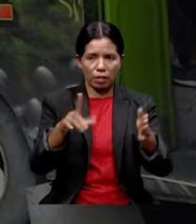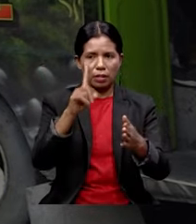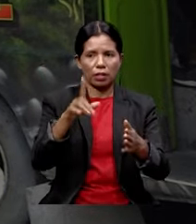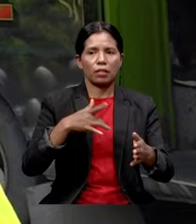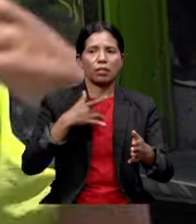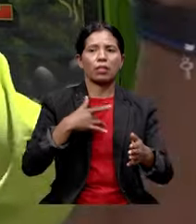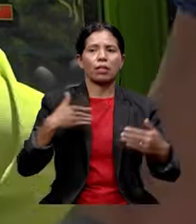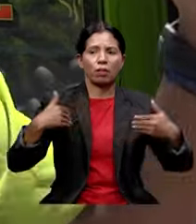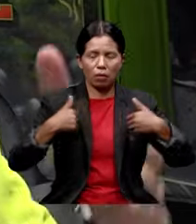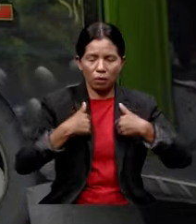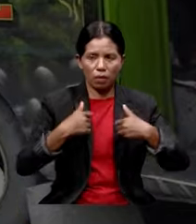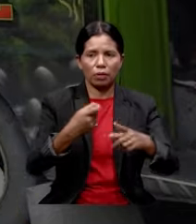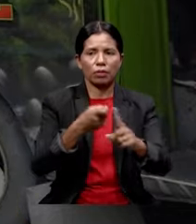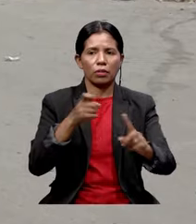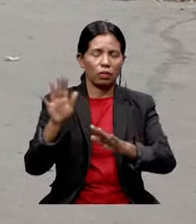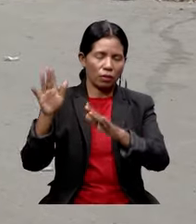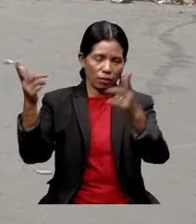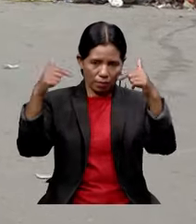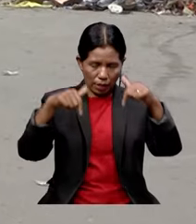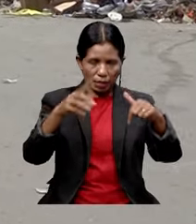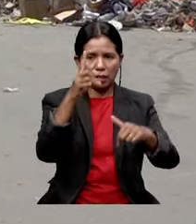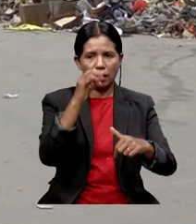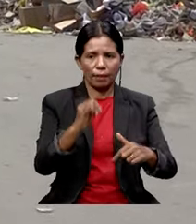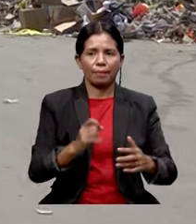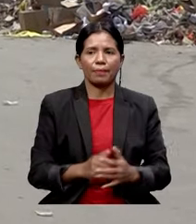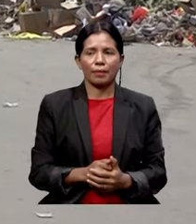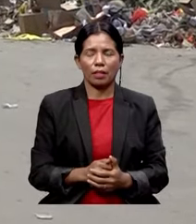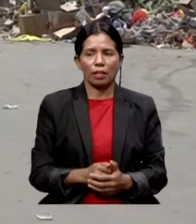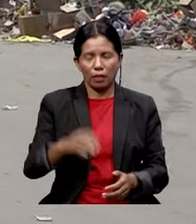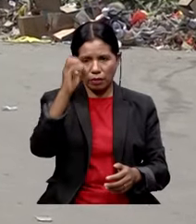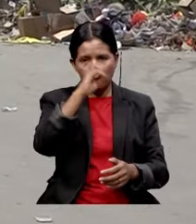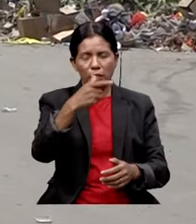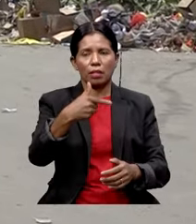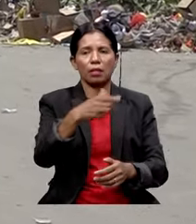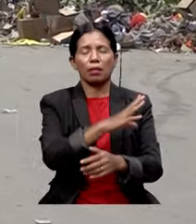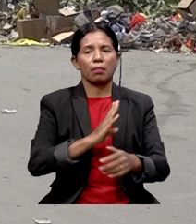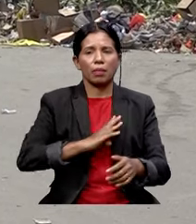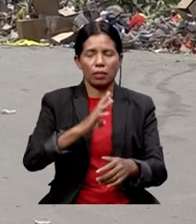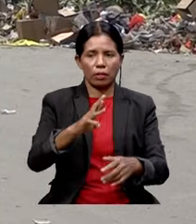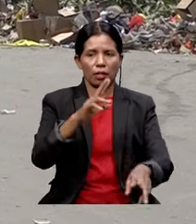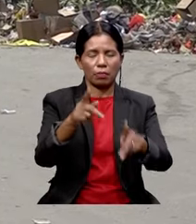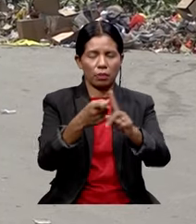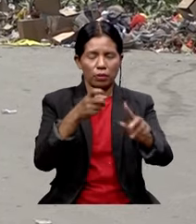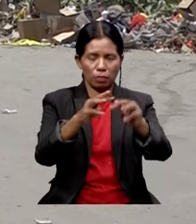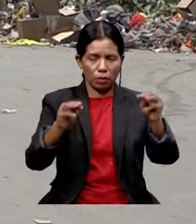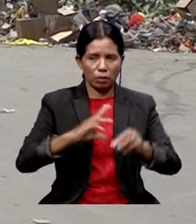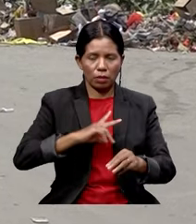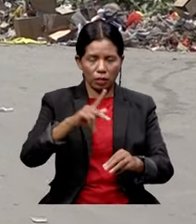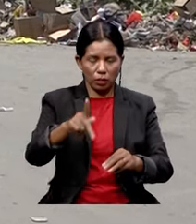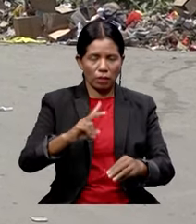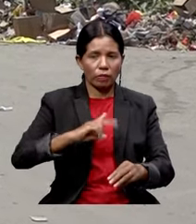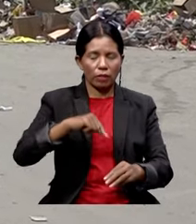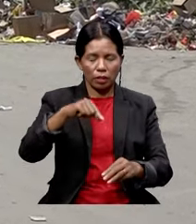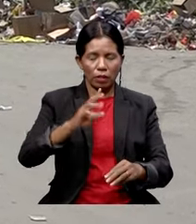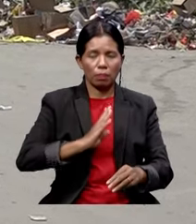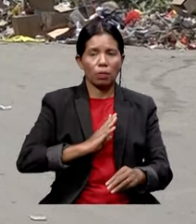sentimo skole wan hira husi foho tun mai toi dili. Tu ira observasaun jemeni ya terminal Bekora, komunidade husi munisipiu Lauteng, Vikeke, Baukau